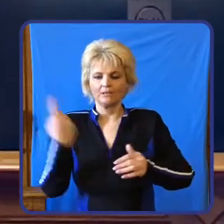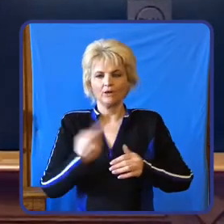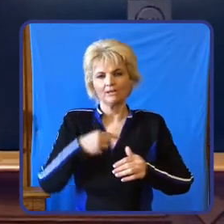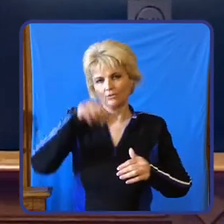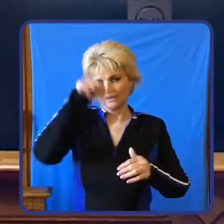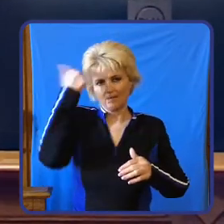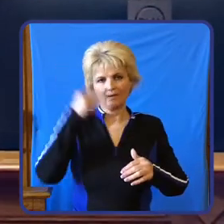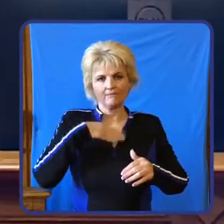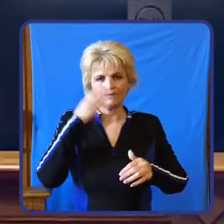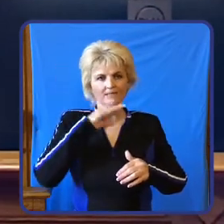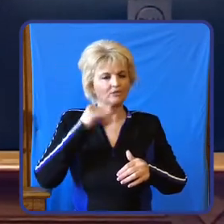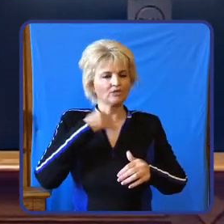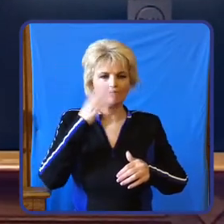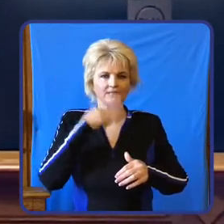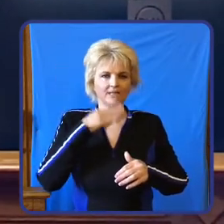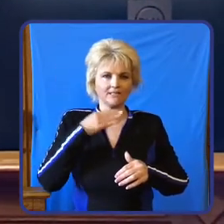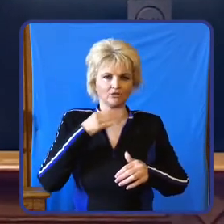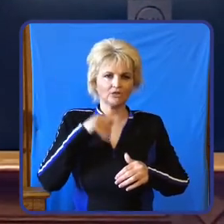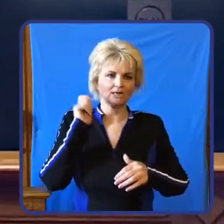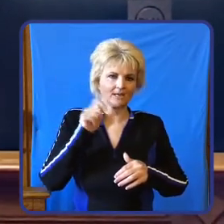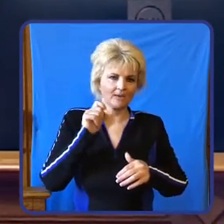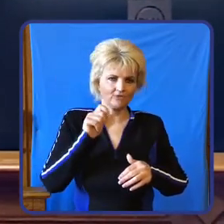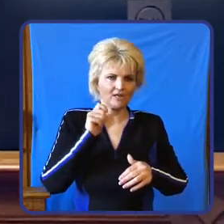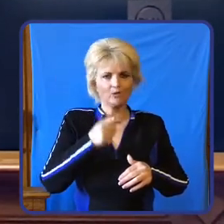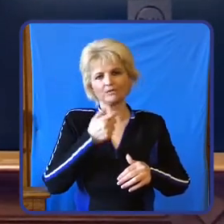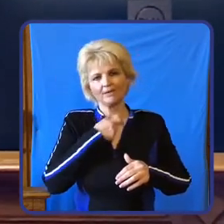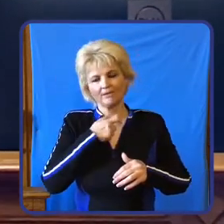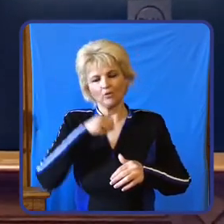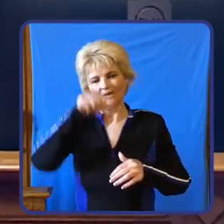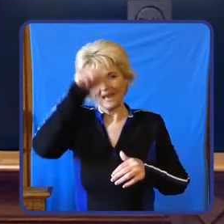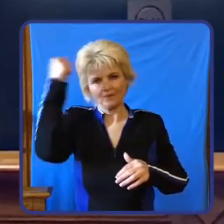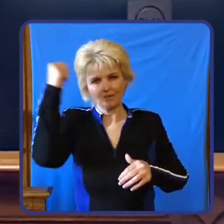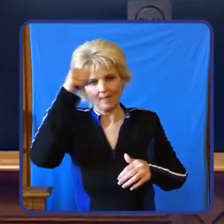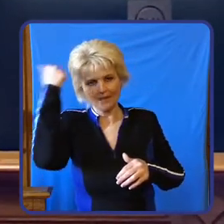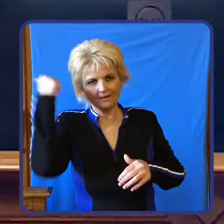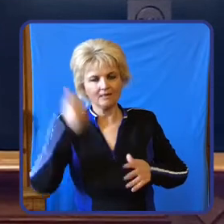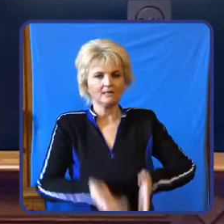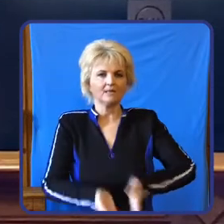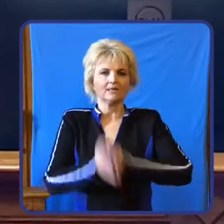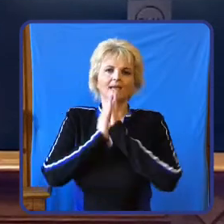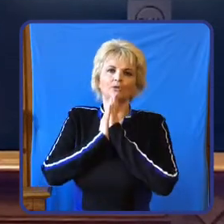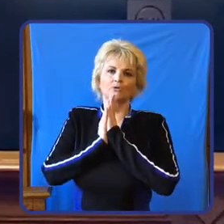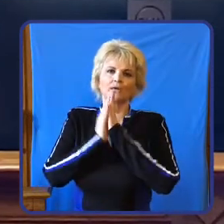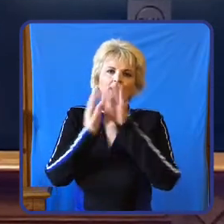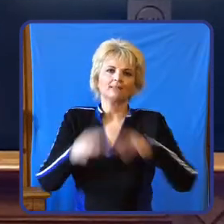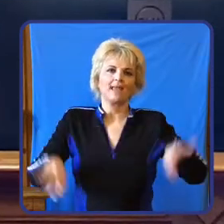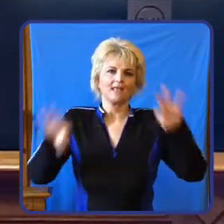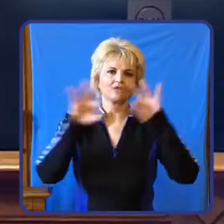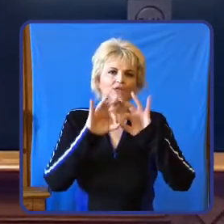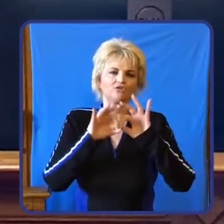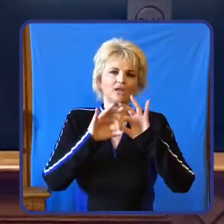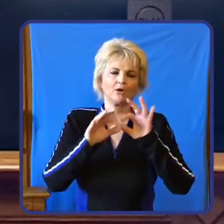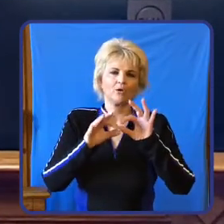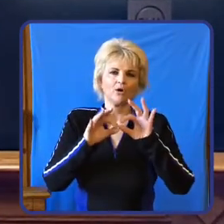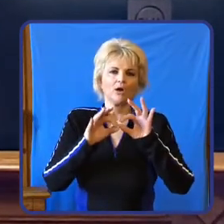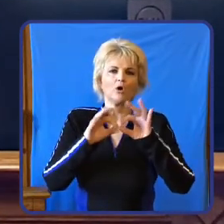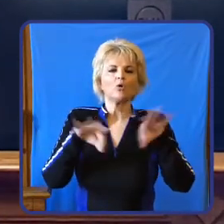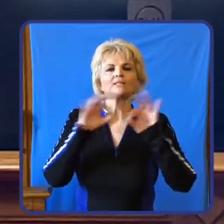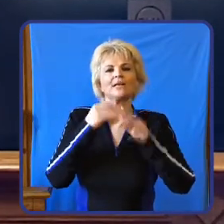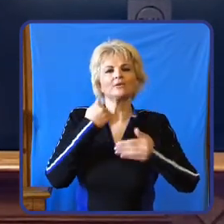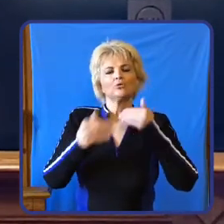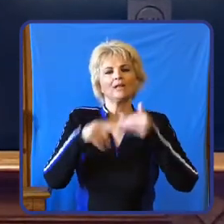és nem fideszes képviselők, fideszes és nem fideszes szavazók nevében. Arra kérjük, hogy teljesítse országgyűlési